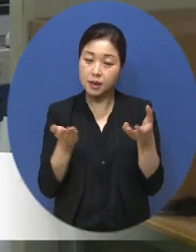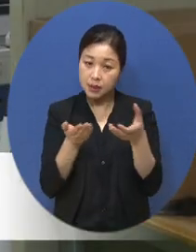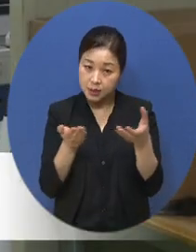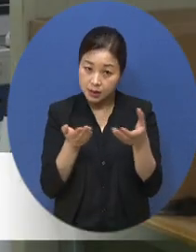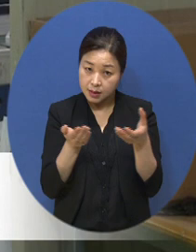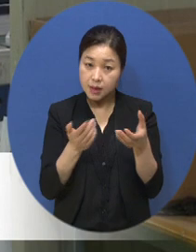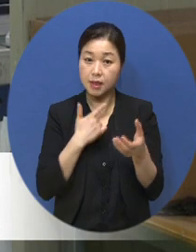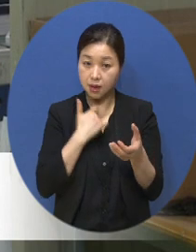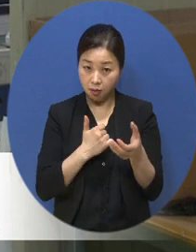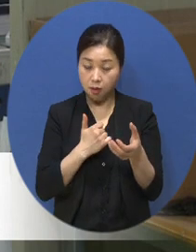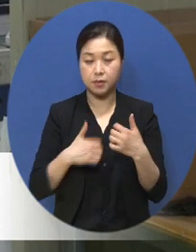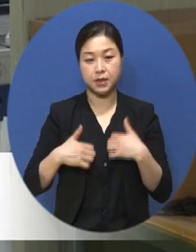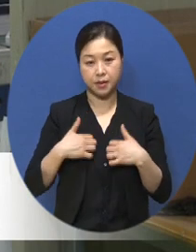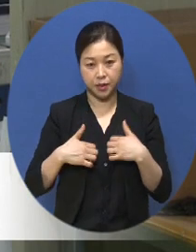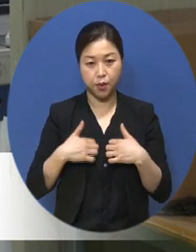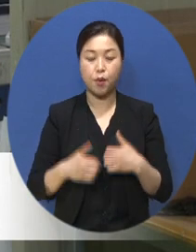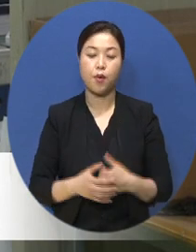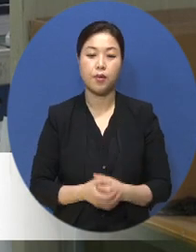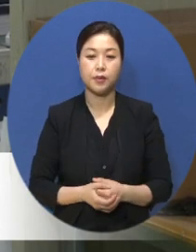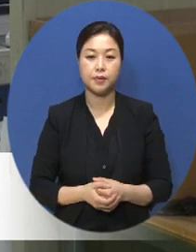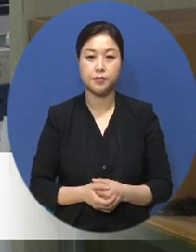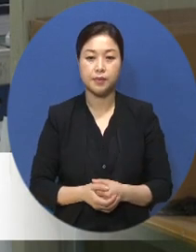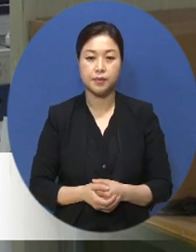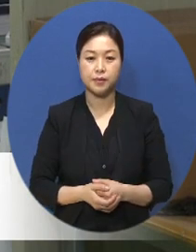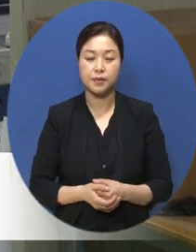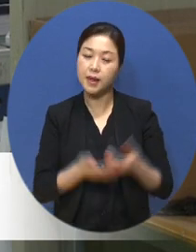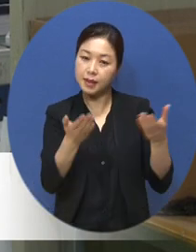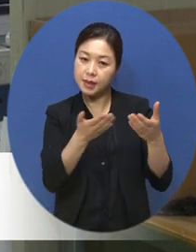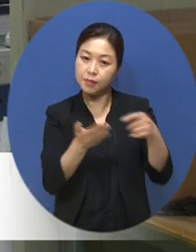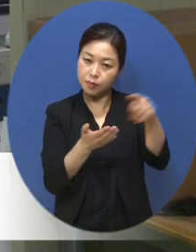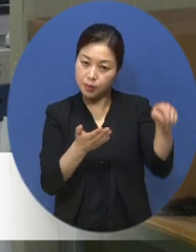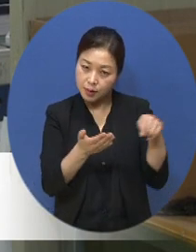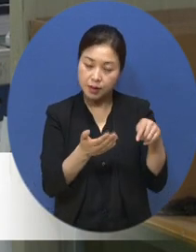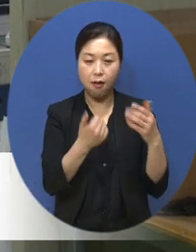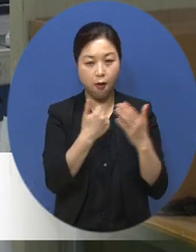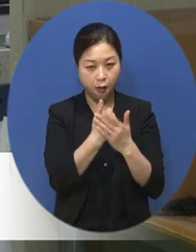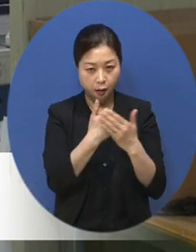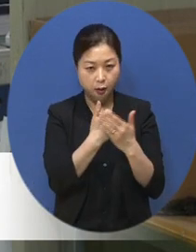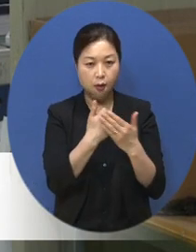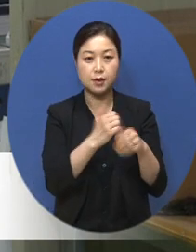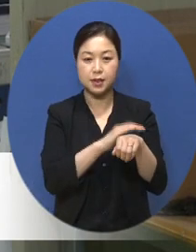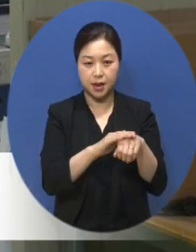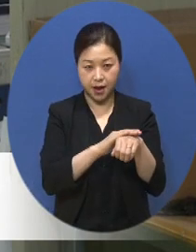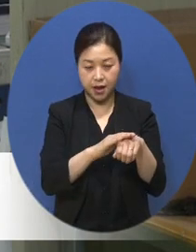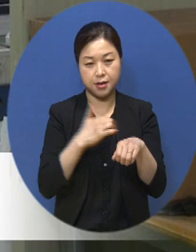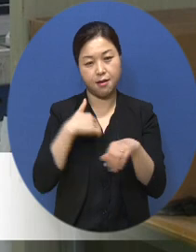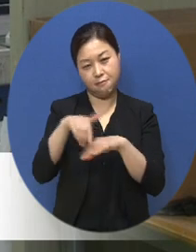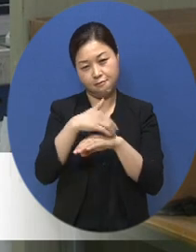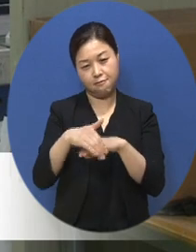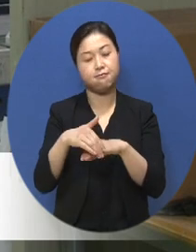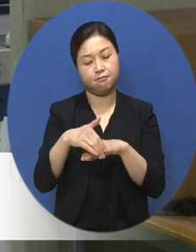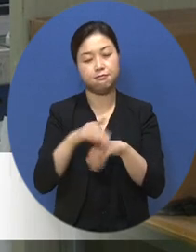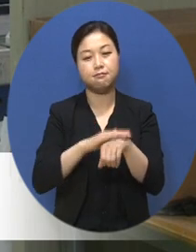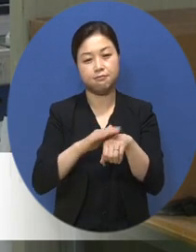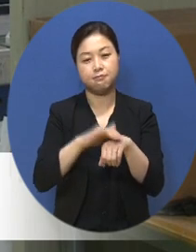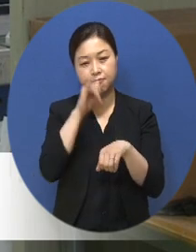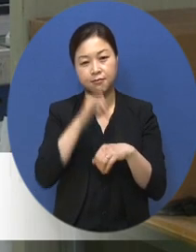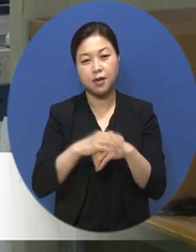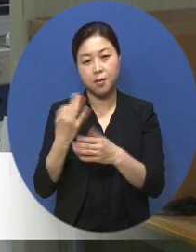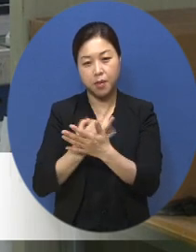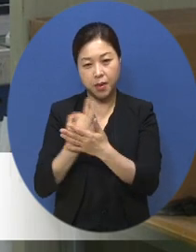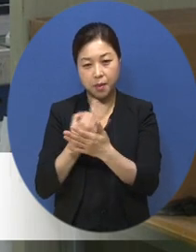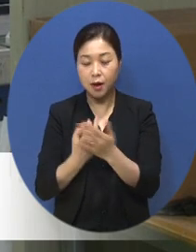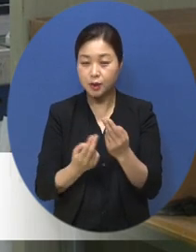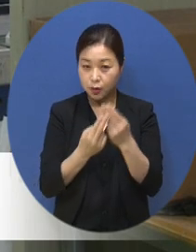해봤는데 재밌고 직원들이 다 잘해주고 잘 다니고 있습니다. 돈 많이 모으면